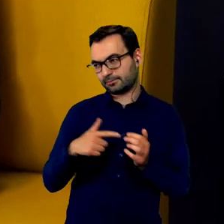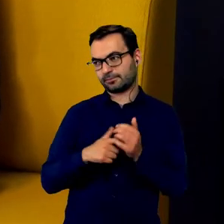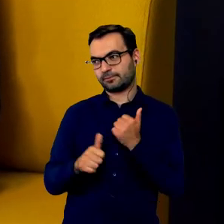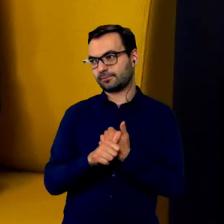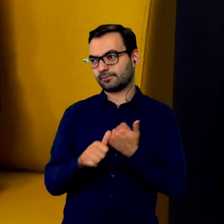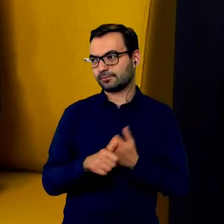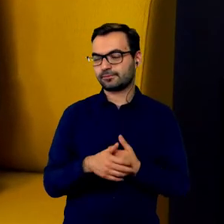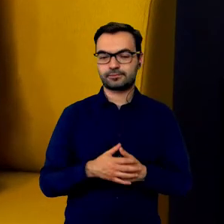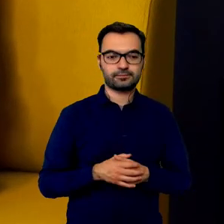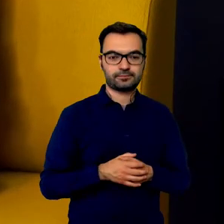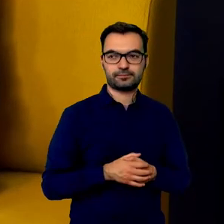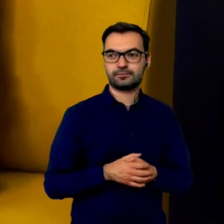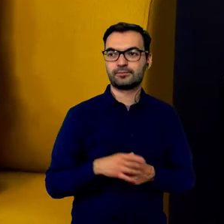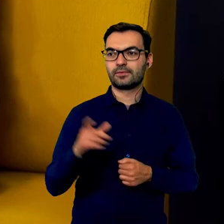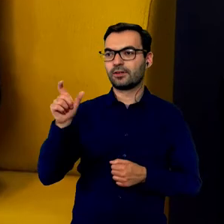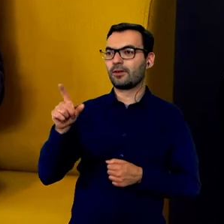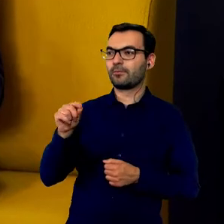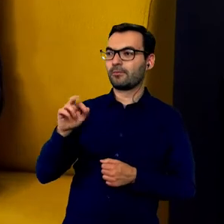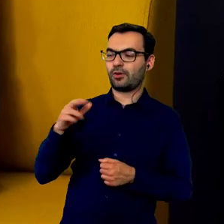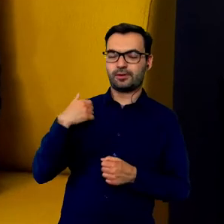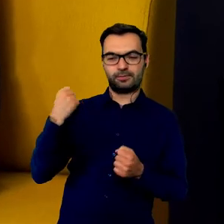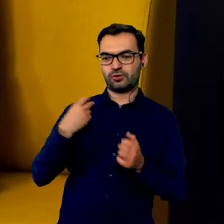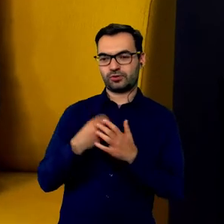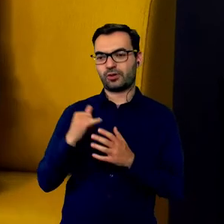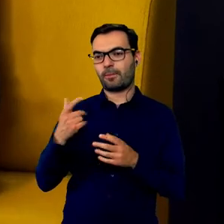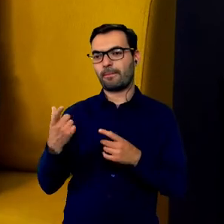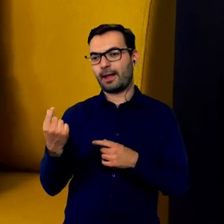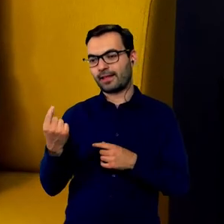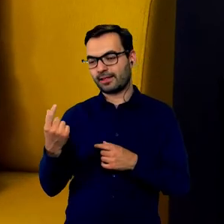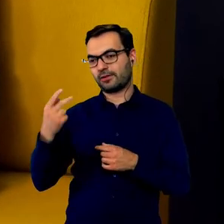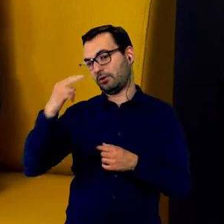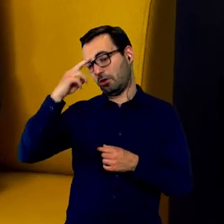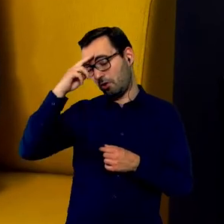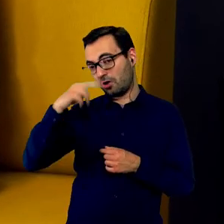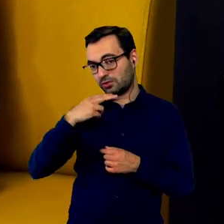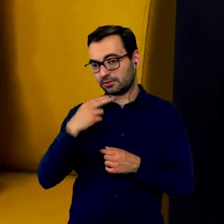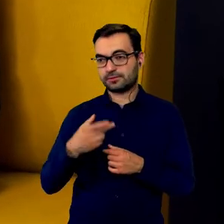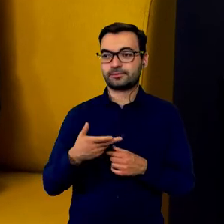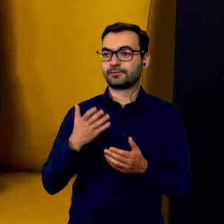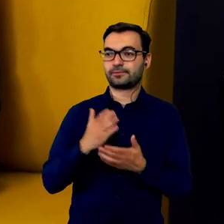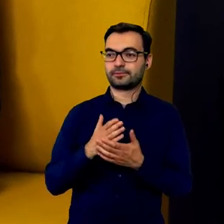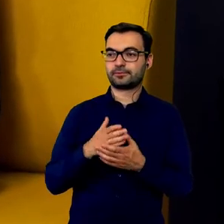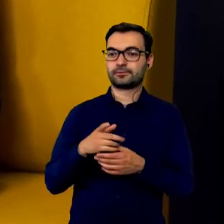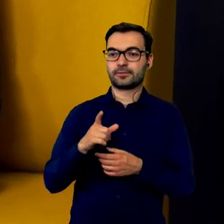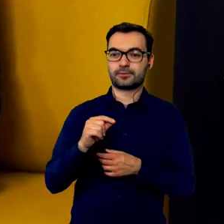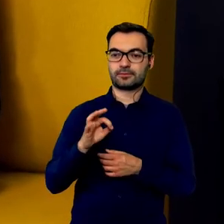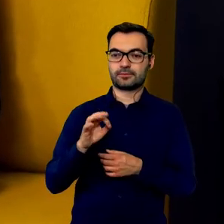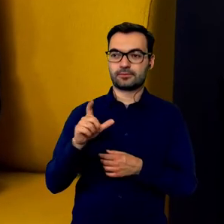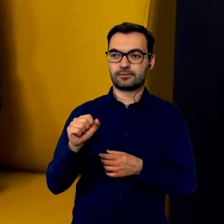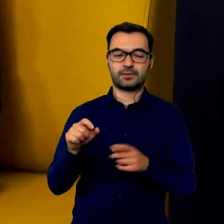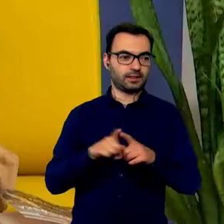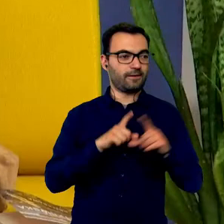sposób. Cenię Piotra jako partnera, jako ojca, nie tylko Poli.